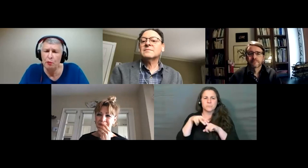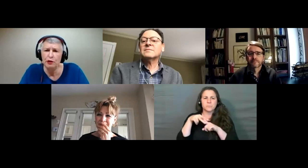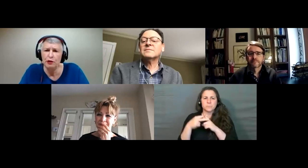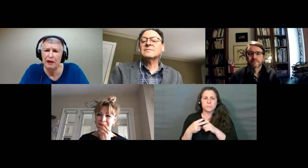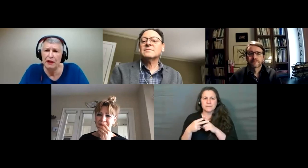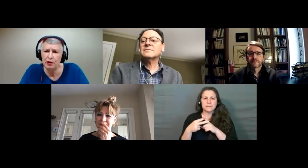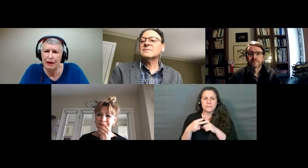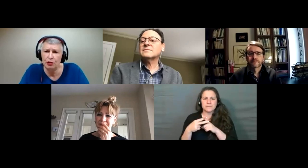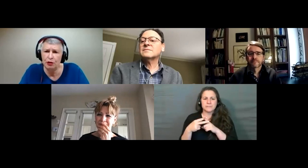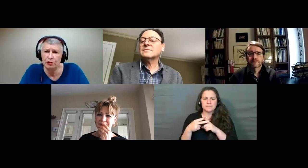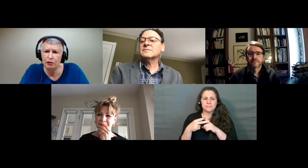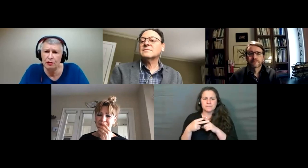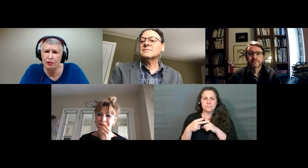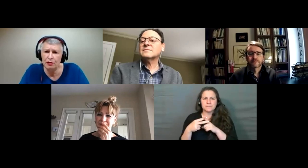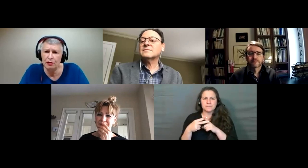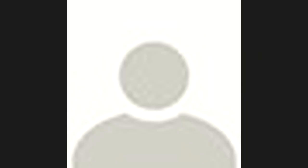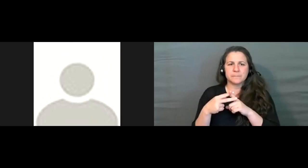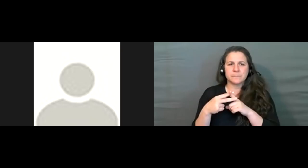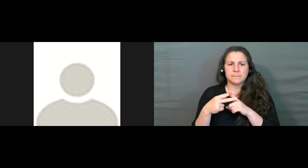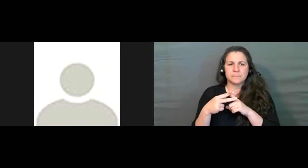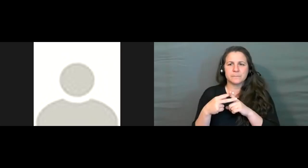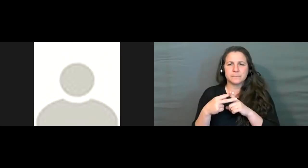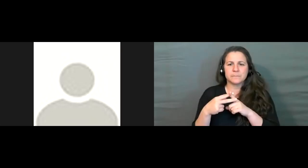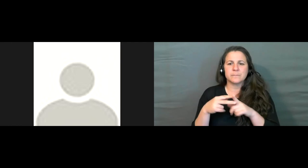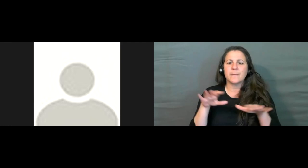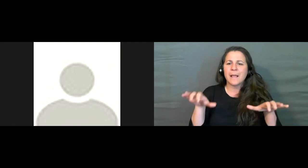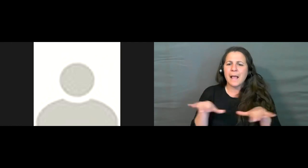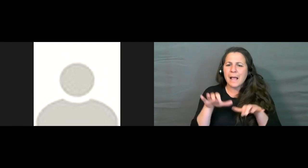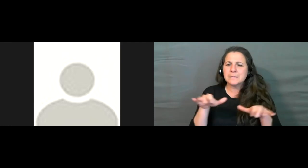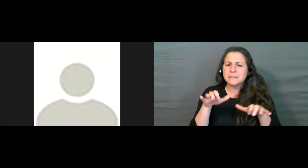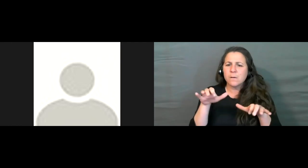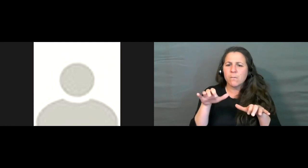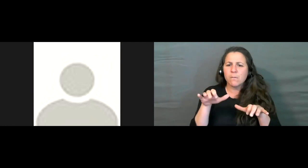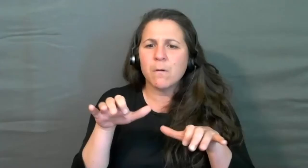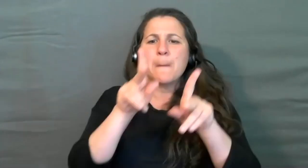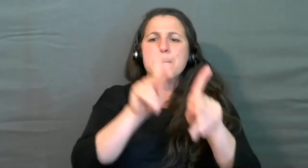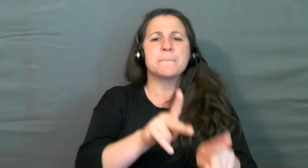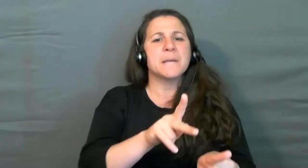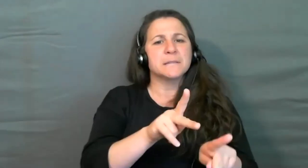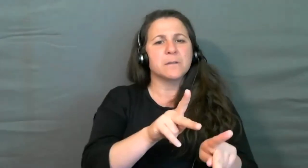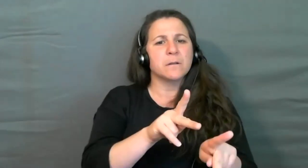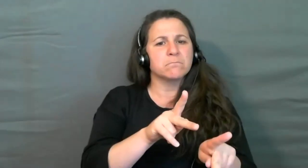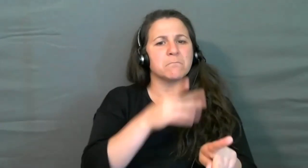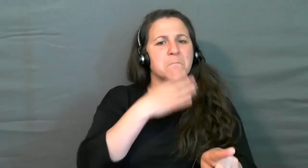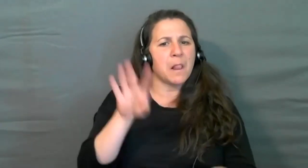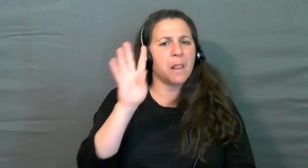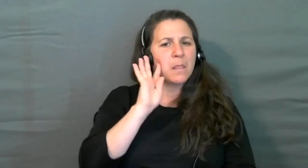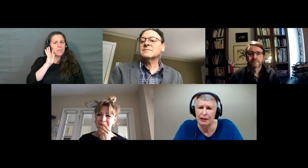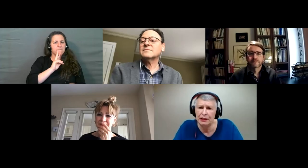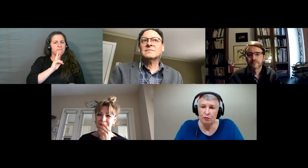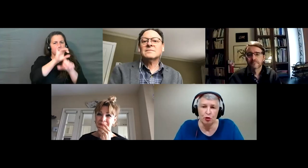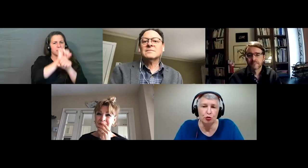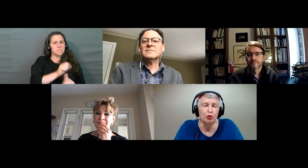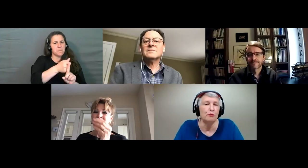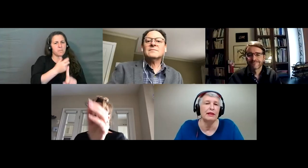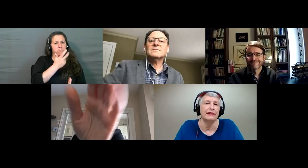auprès d'une personne malentendante et qui normalement requiert la lecture labiale. Isabelle, j'ai